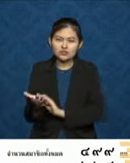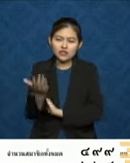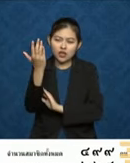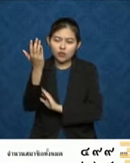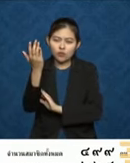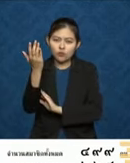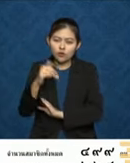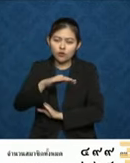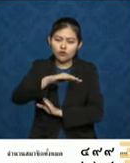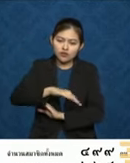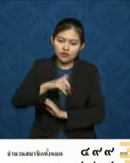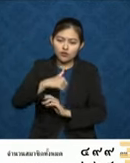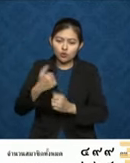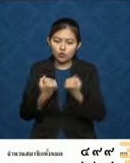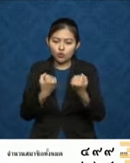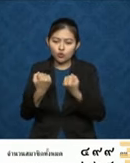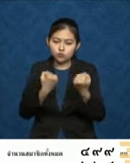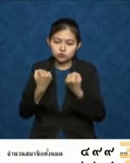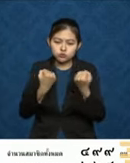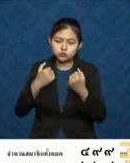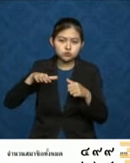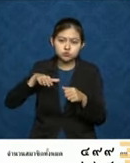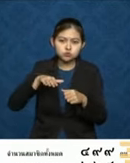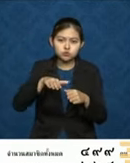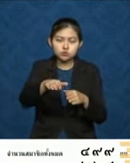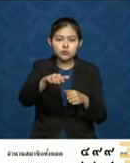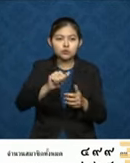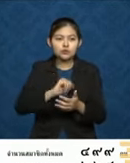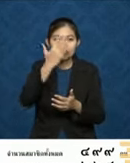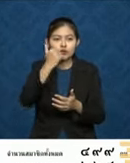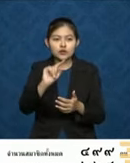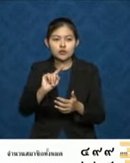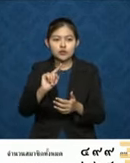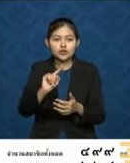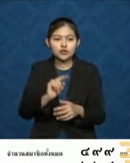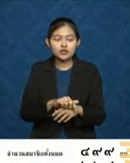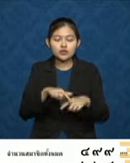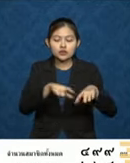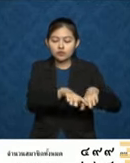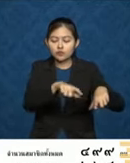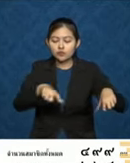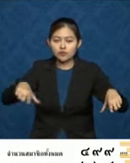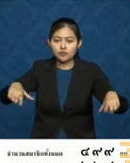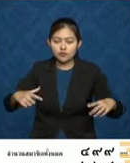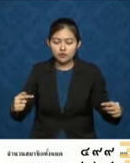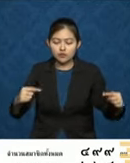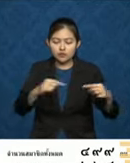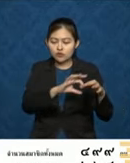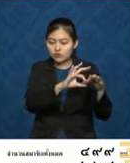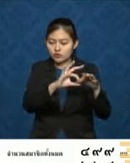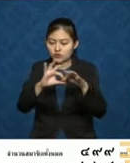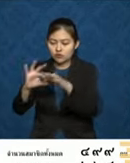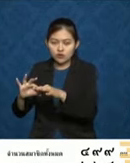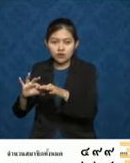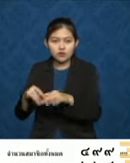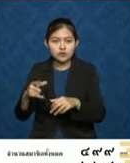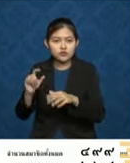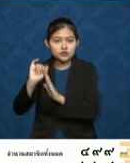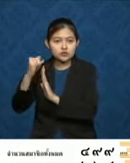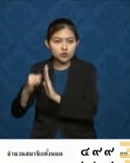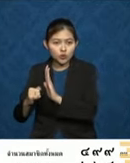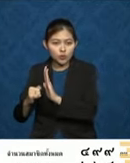เย็นนะคะมีรถสัญจรผ่านไปมาจำนวนมากเพราะว่าจุดบริเบริเวณดังกล่าวนะคะเป็นจุดเชื่อมไปอีกจังหวัดนึง